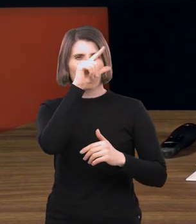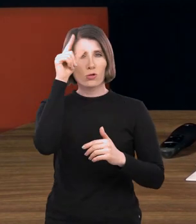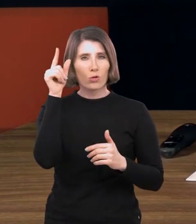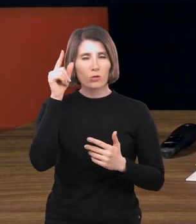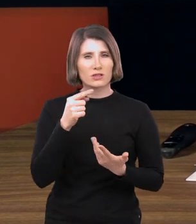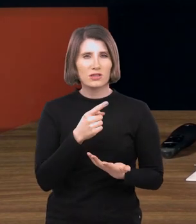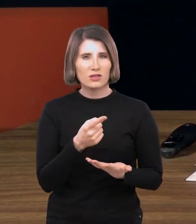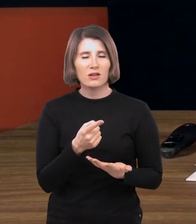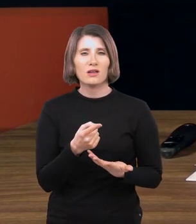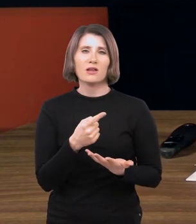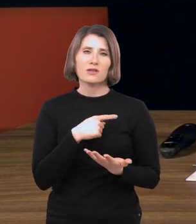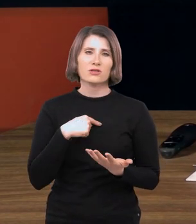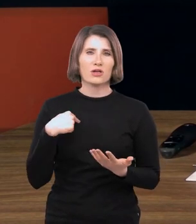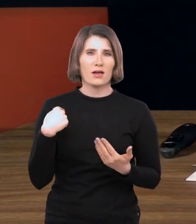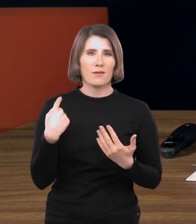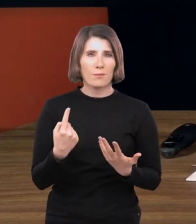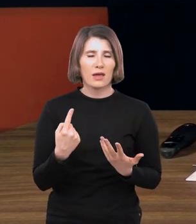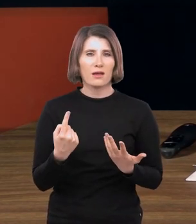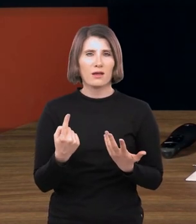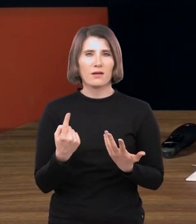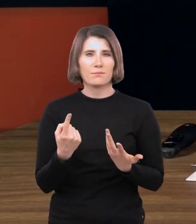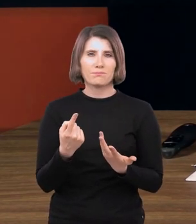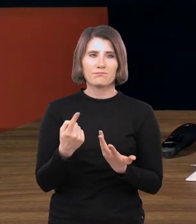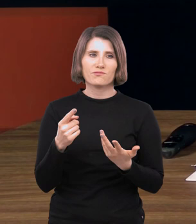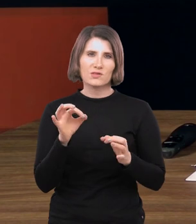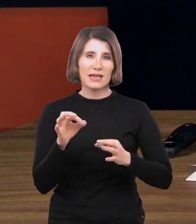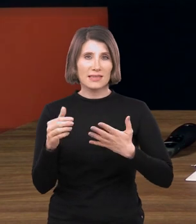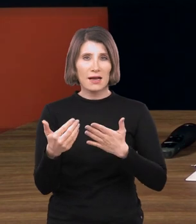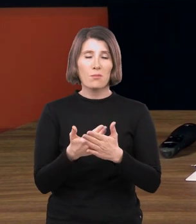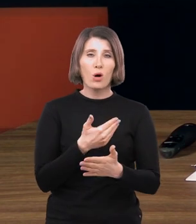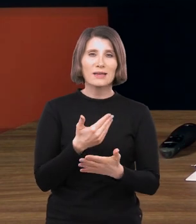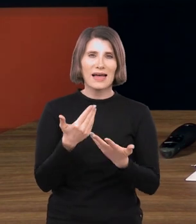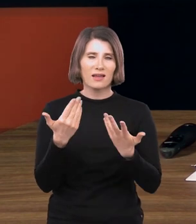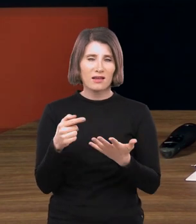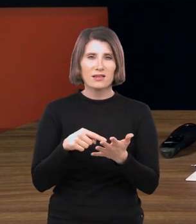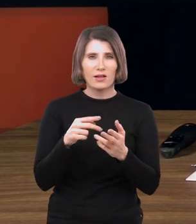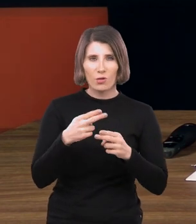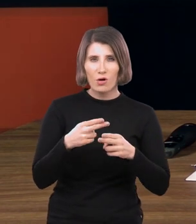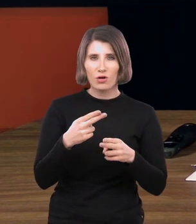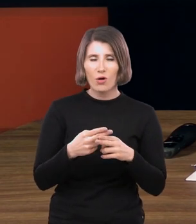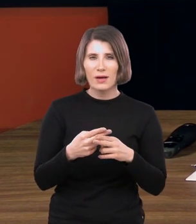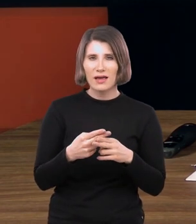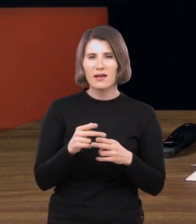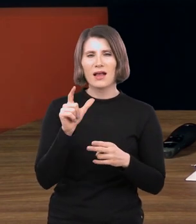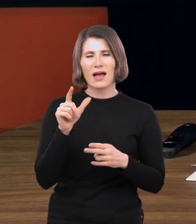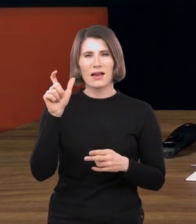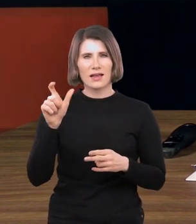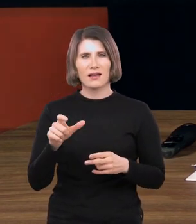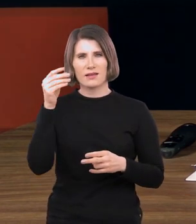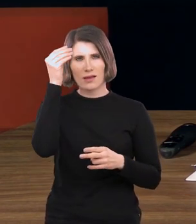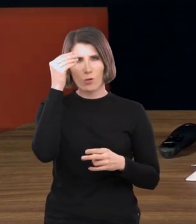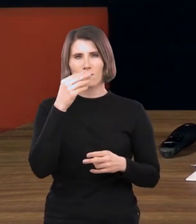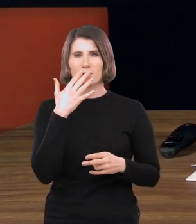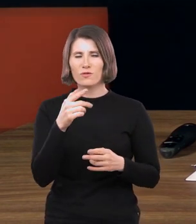że jest taka trochę panująca moda, jak to niektórzy mówią, chociaż naukowcy uważają, że to